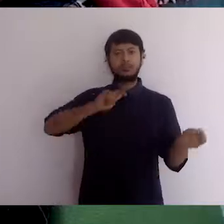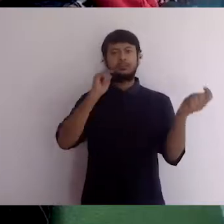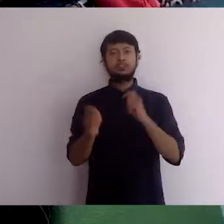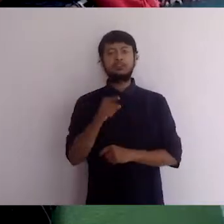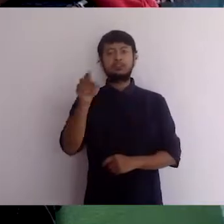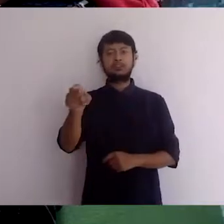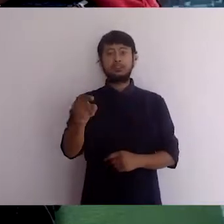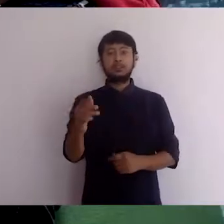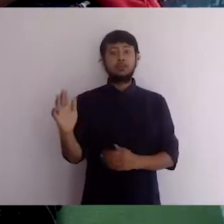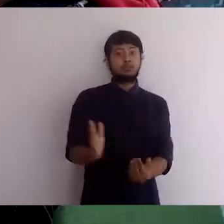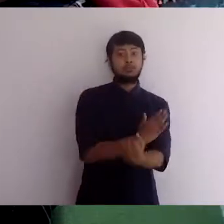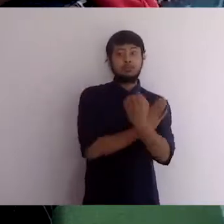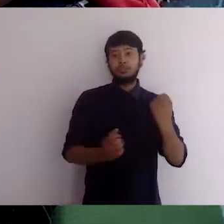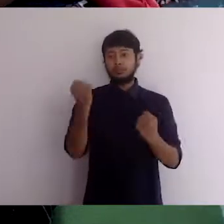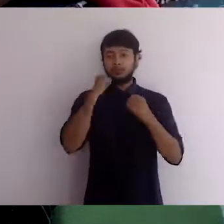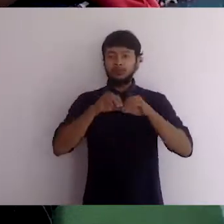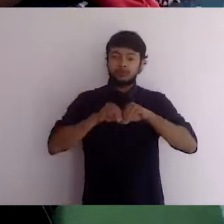क्या